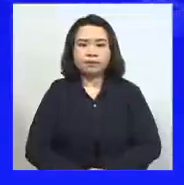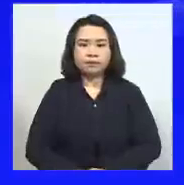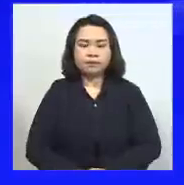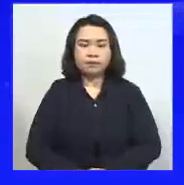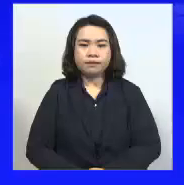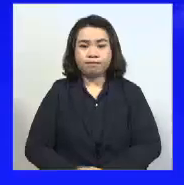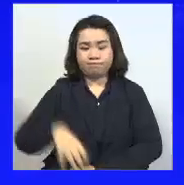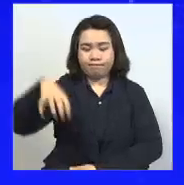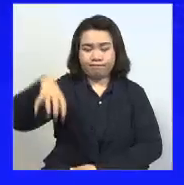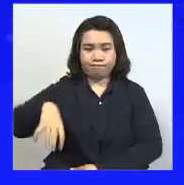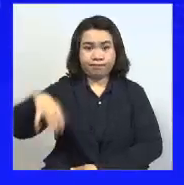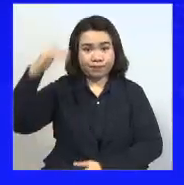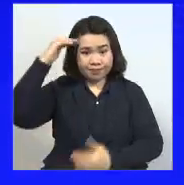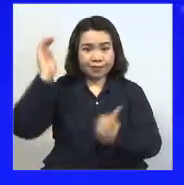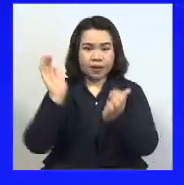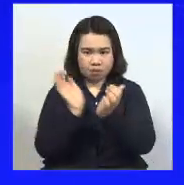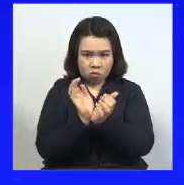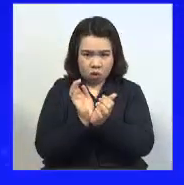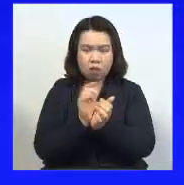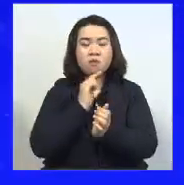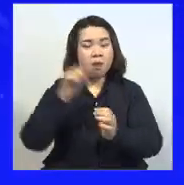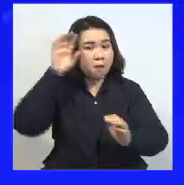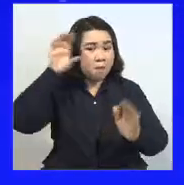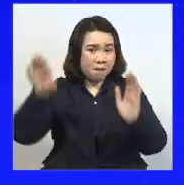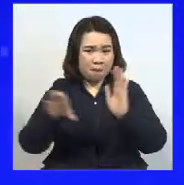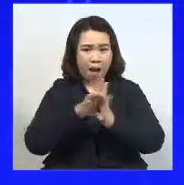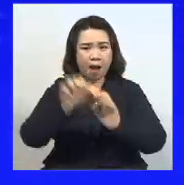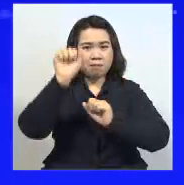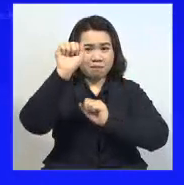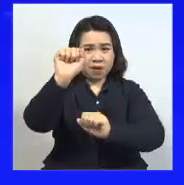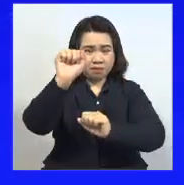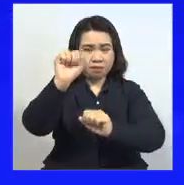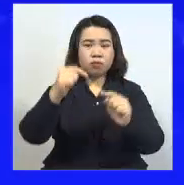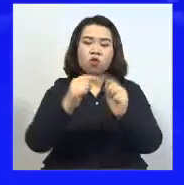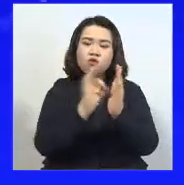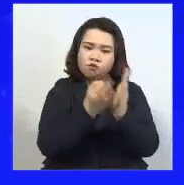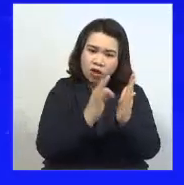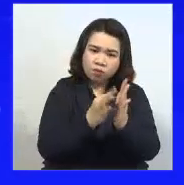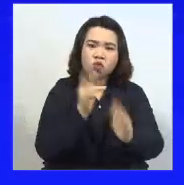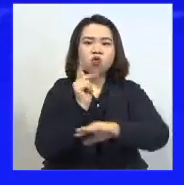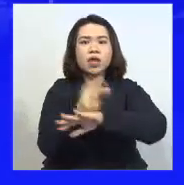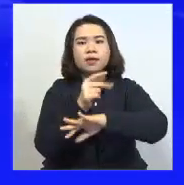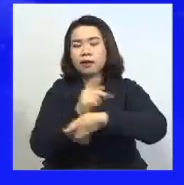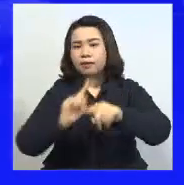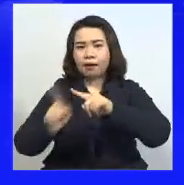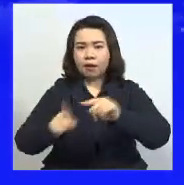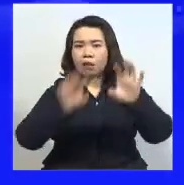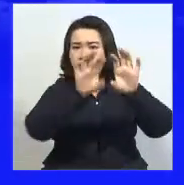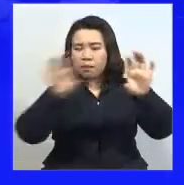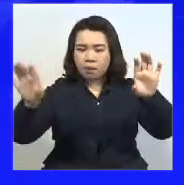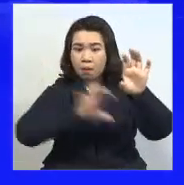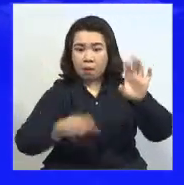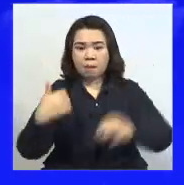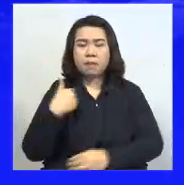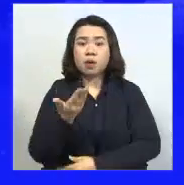ทางด้านของกองบังคับการปราบปรามนะคะก็มีการโพสต์ภาพเนี่ยค่ะลงไปในโลกโซเชียลต่างๆนะคะแล้วก็มีการเผยแ